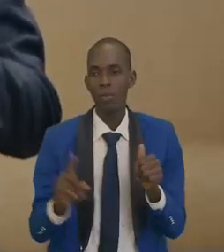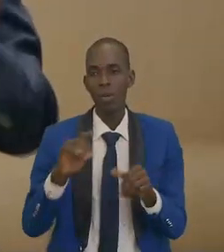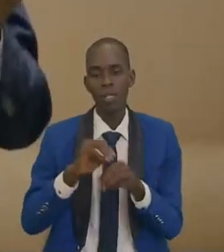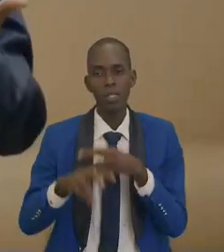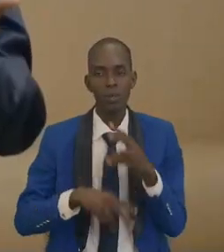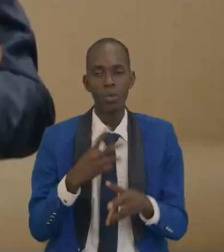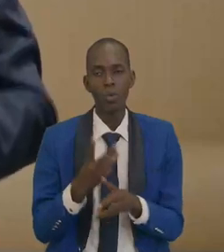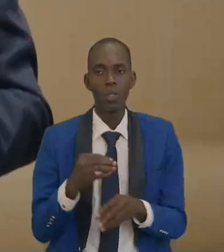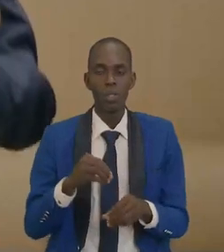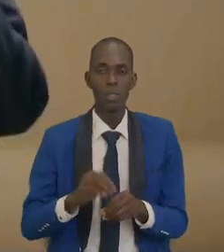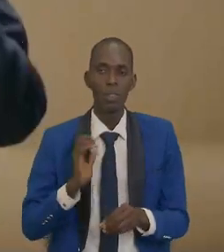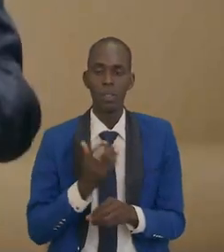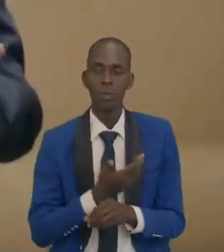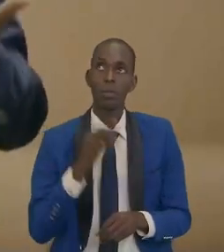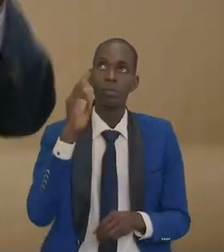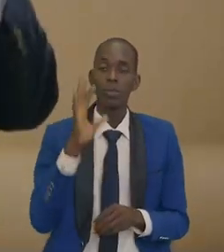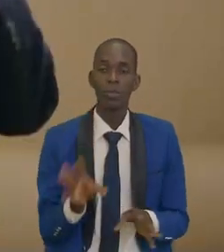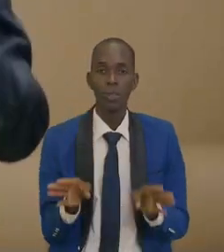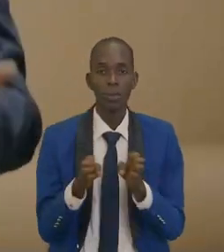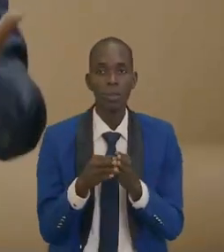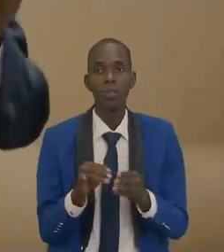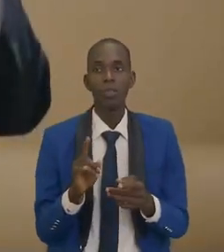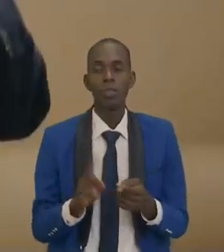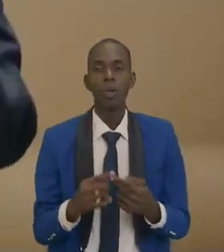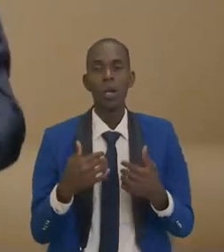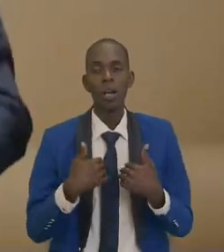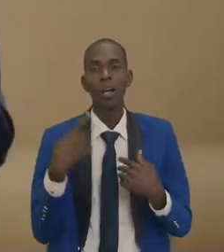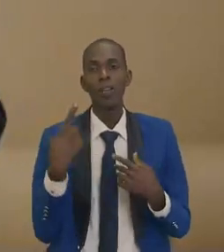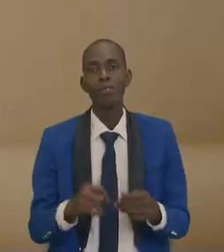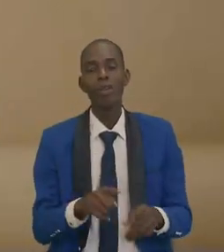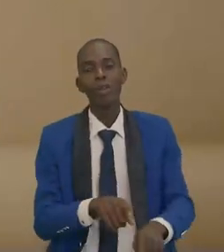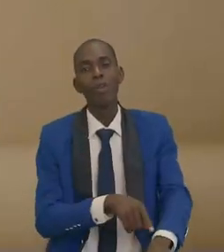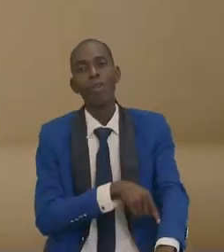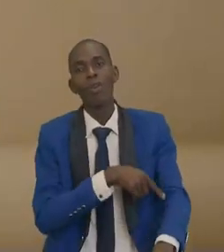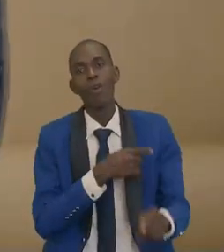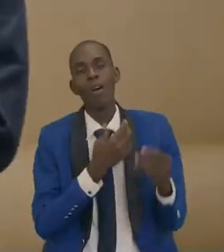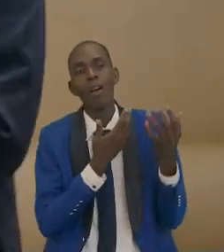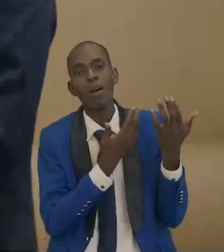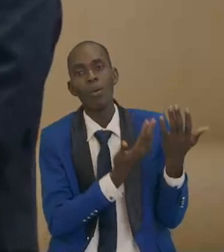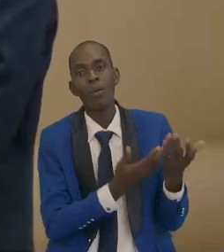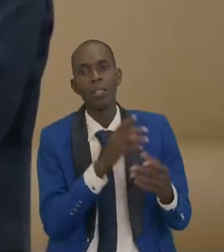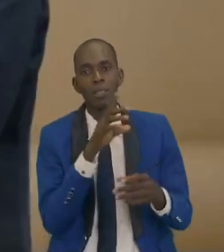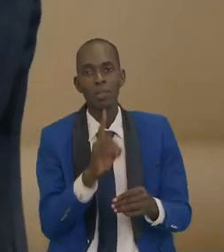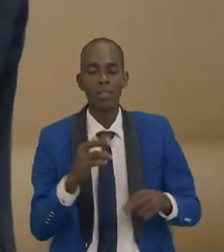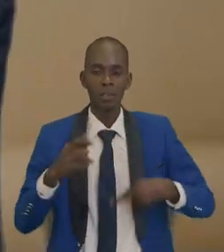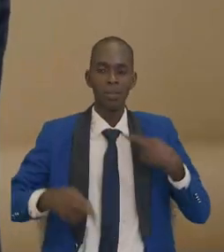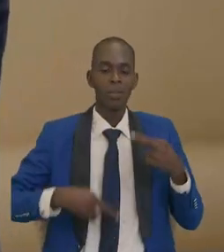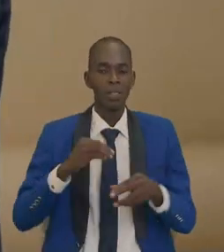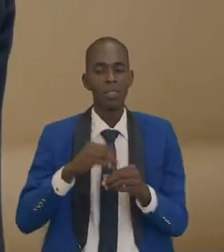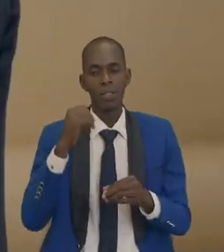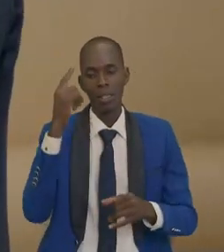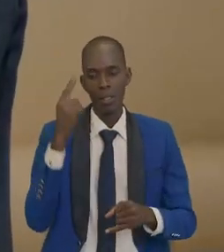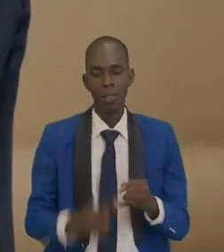la conférence des ministres et des professionnels, nous avons le réveil attendu dans les derniers jours. Le